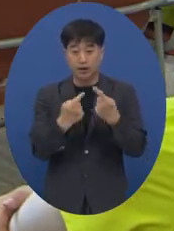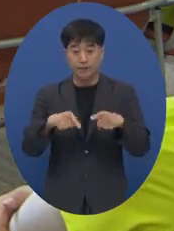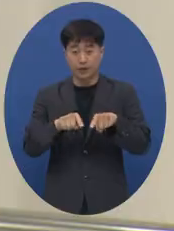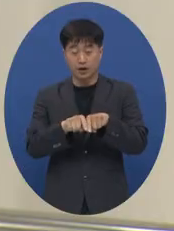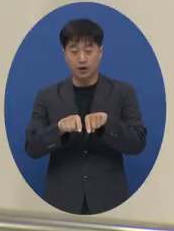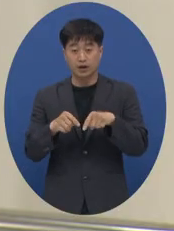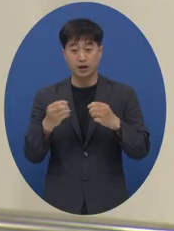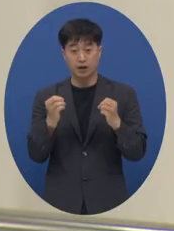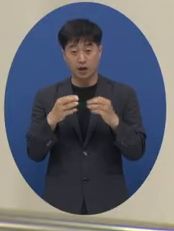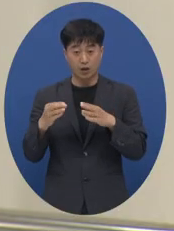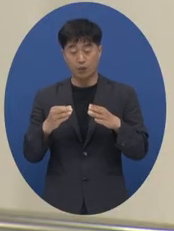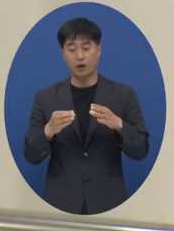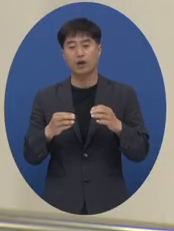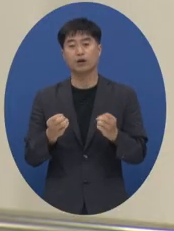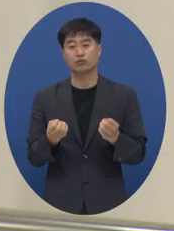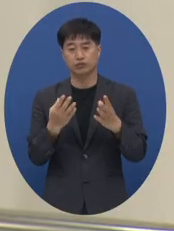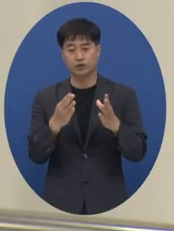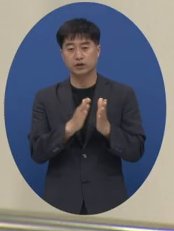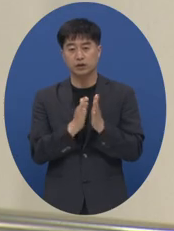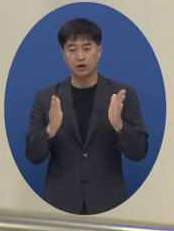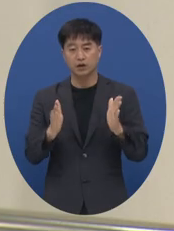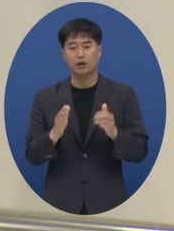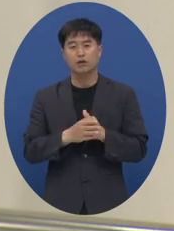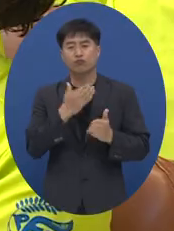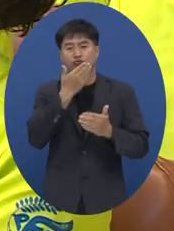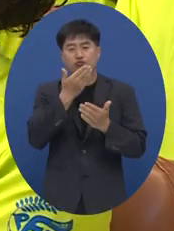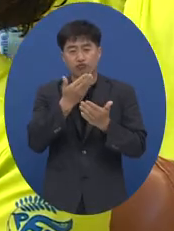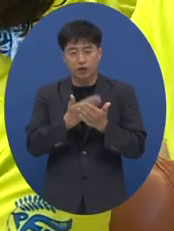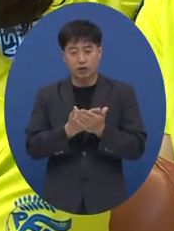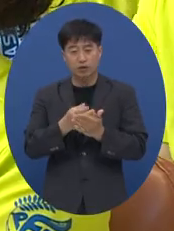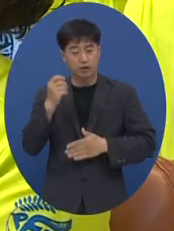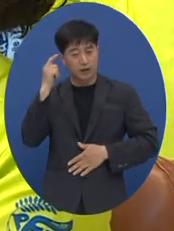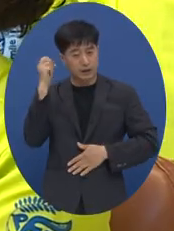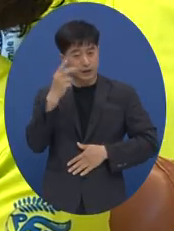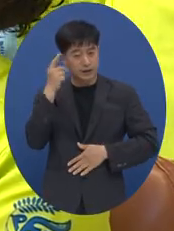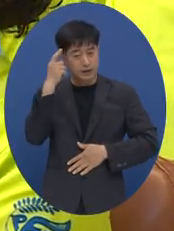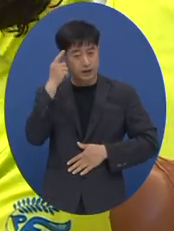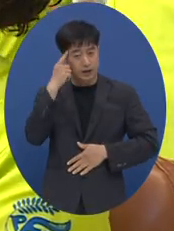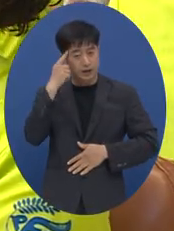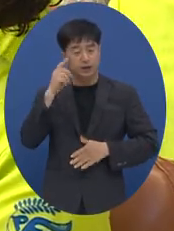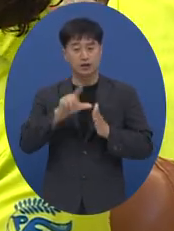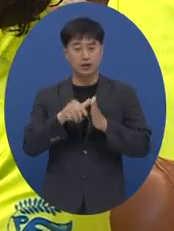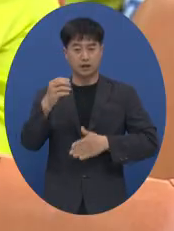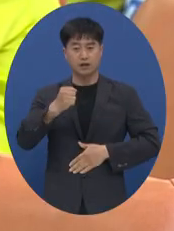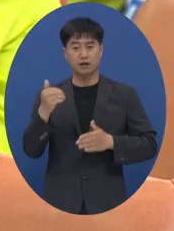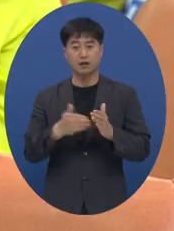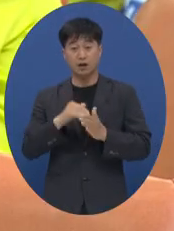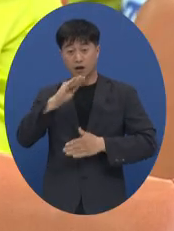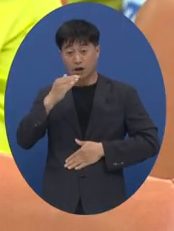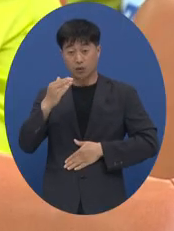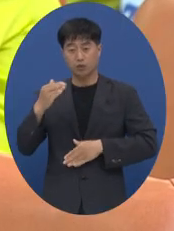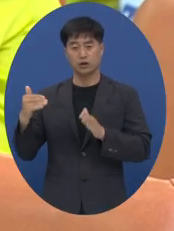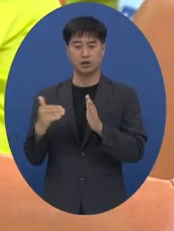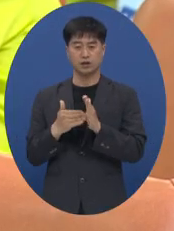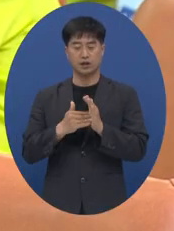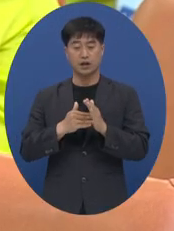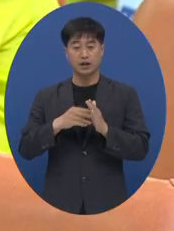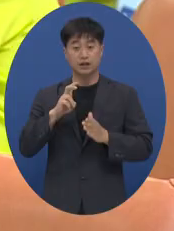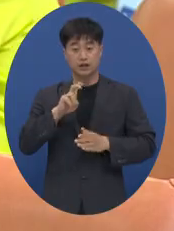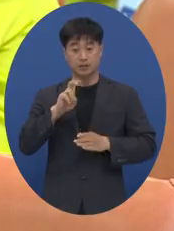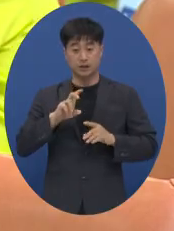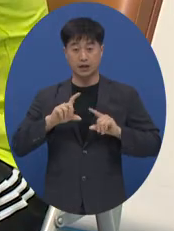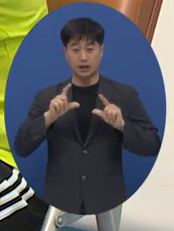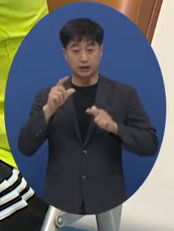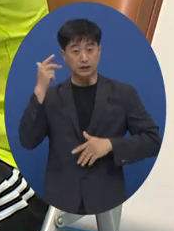를 열어 게임즈의 가치와 평화의 소중함에 대해 되새기는 시간을 가졌습니다 강원권 일정을 마친 온정 되는 앞으로